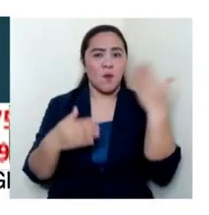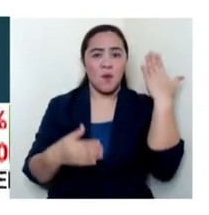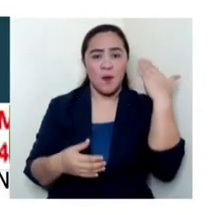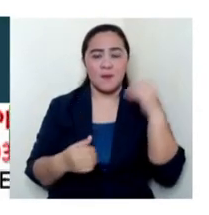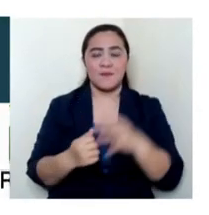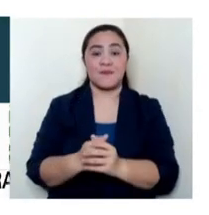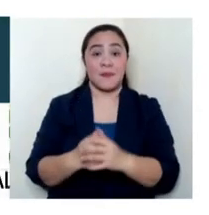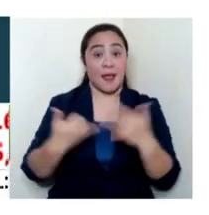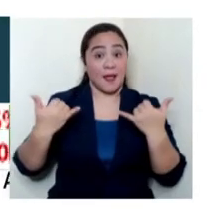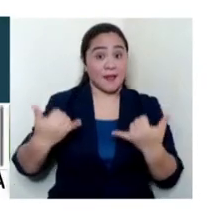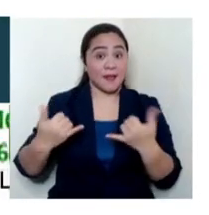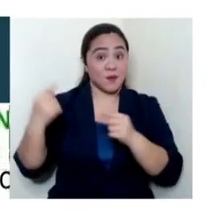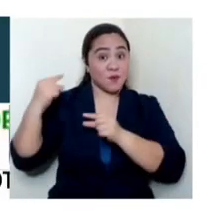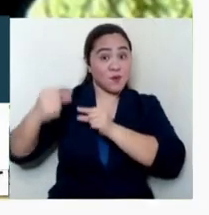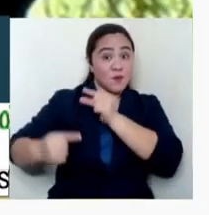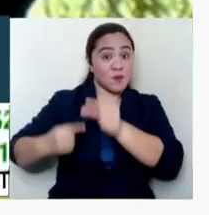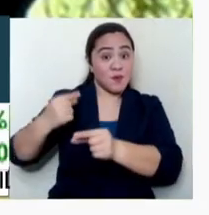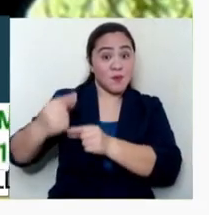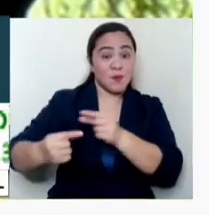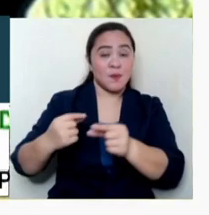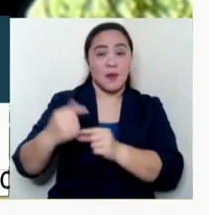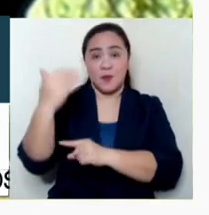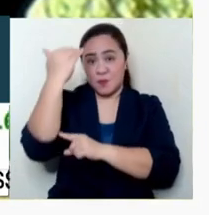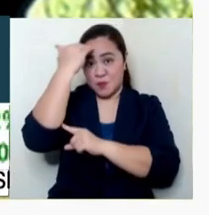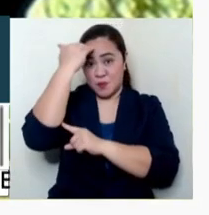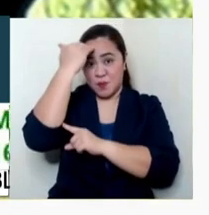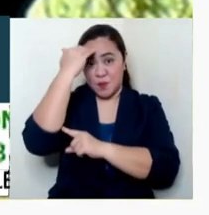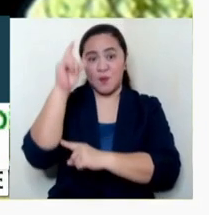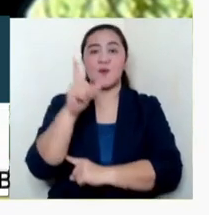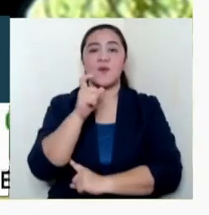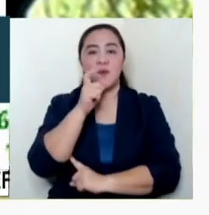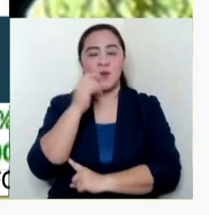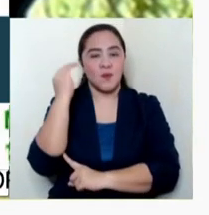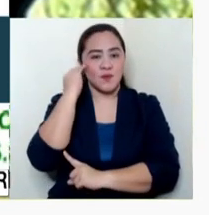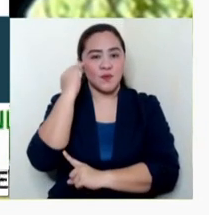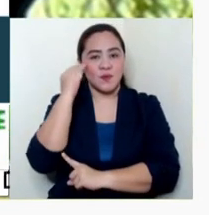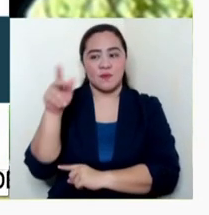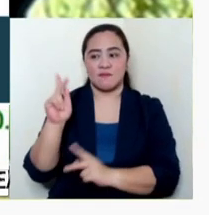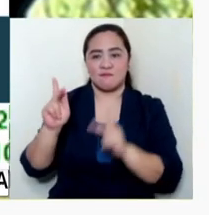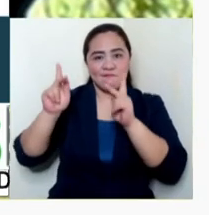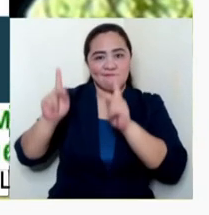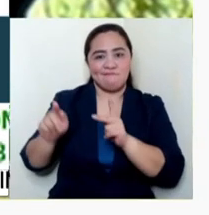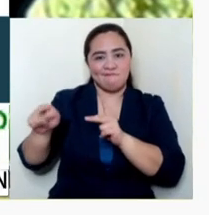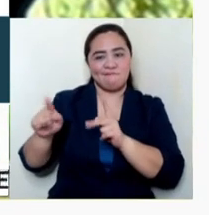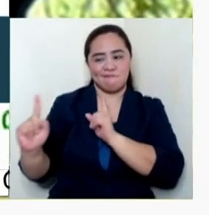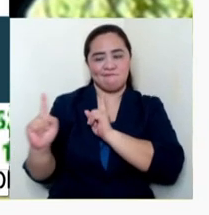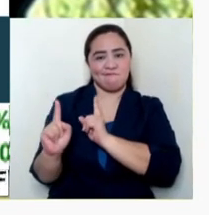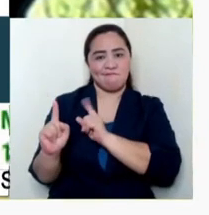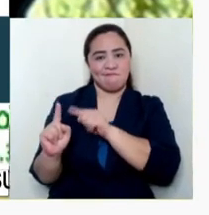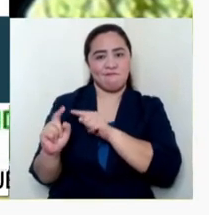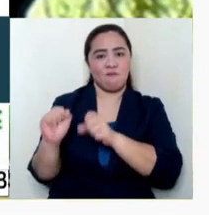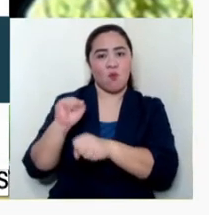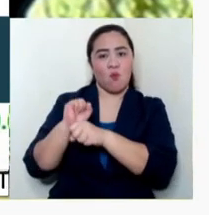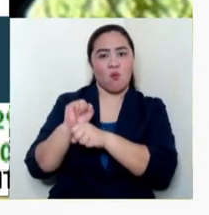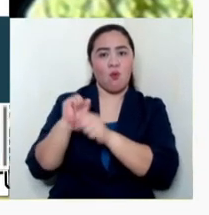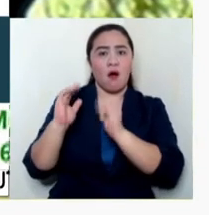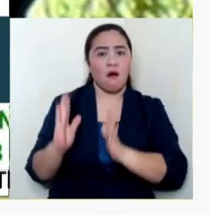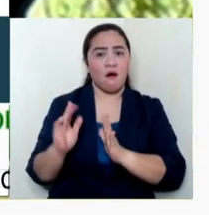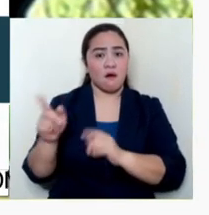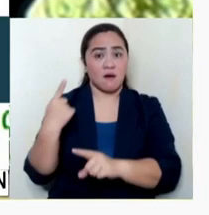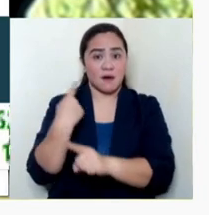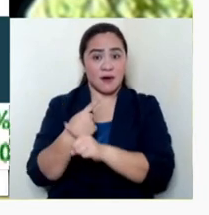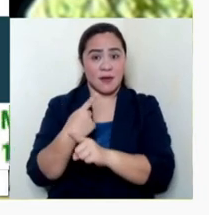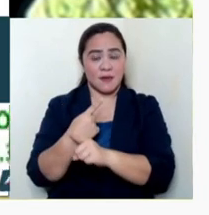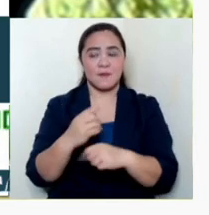henerasyon natin, Carmina, kilala na natin ang personal na katrabaho, karamihan ng mga tumatakbo ngayon.